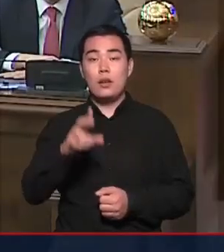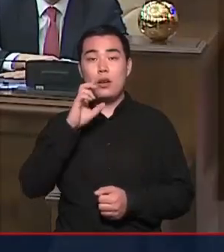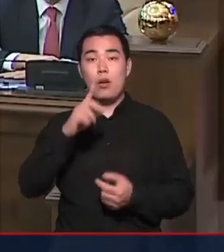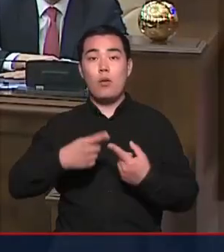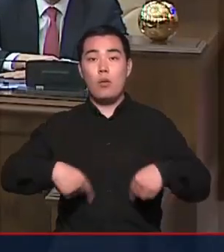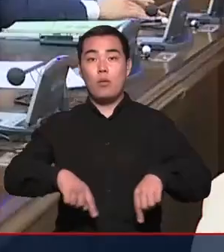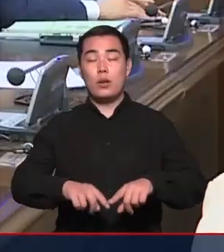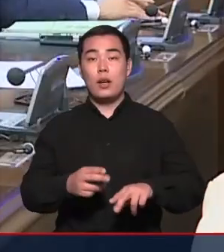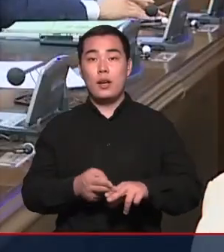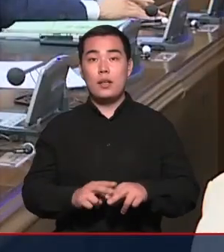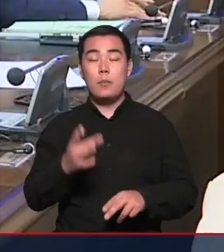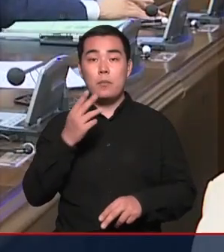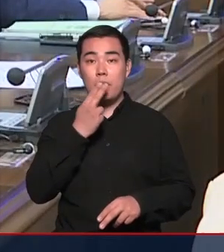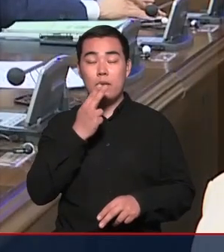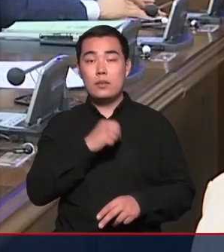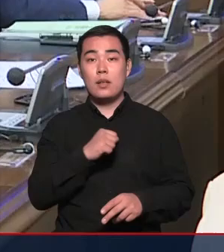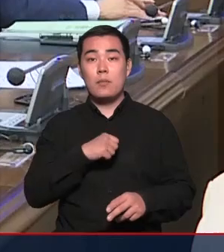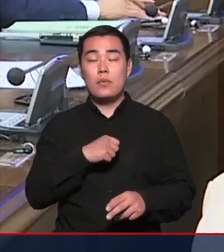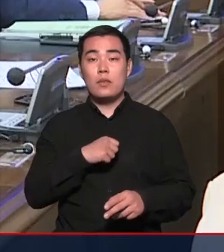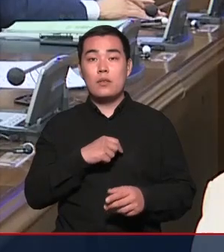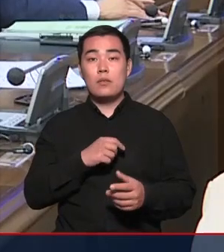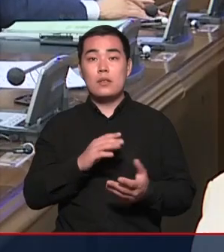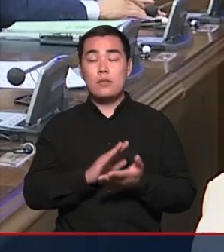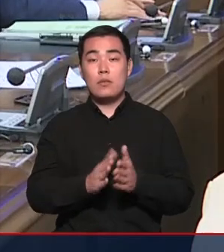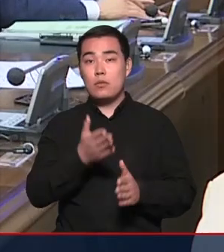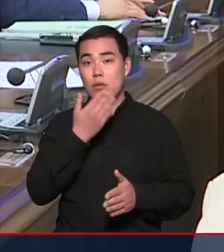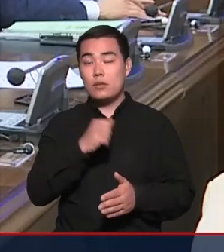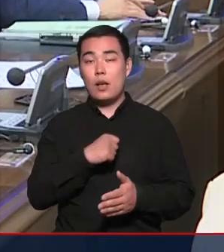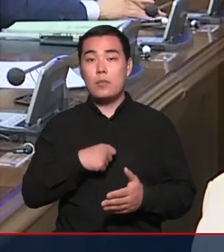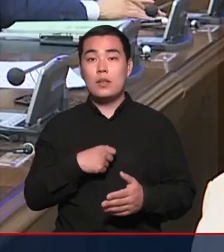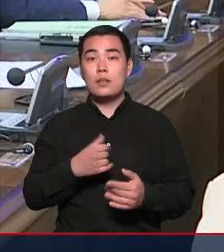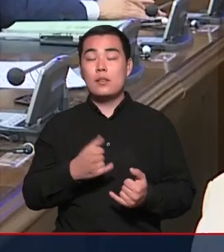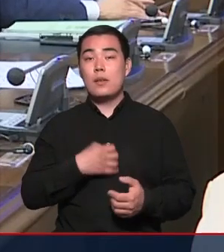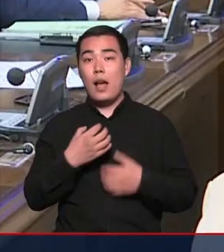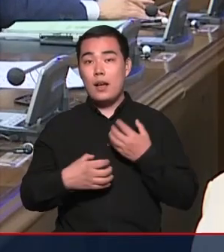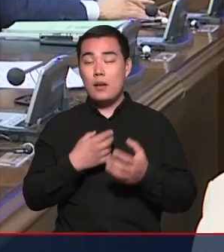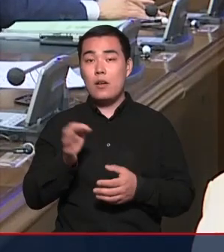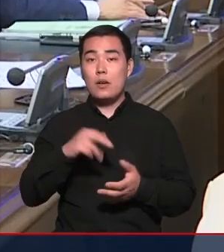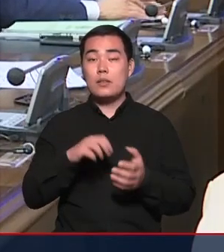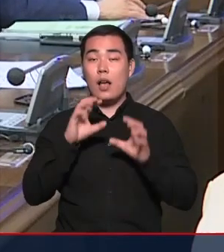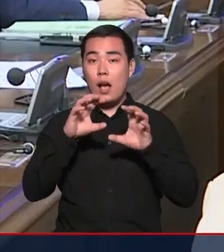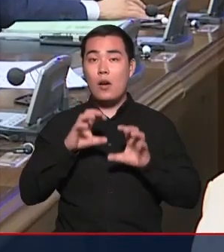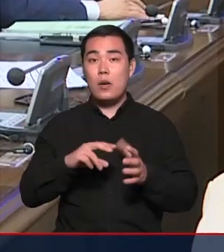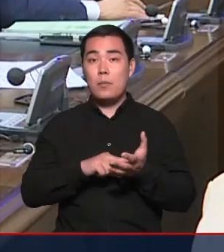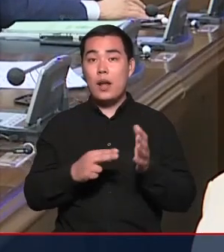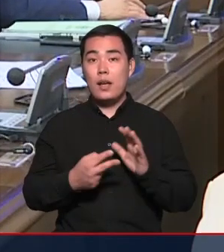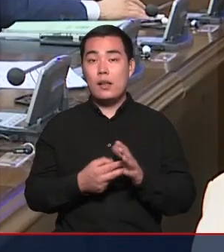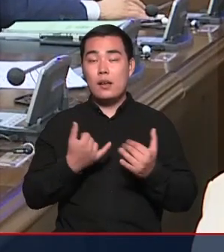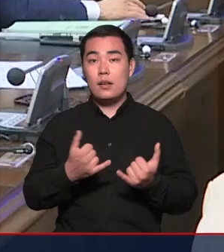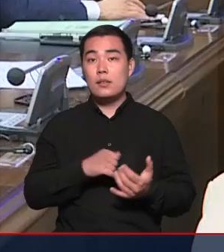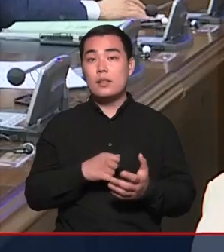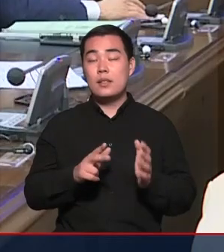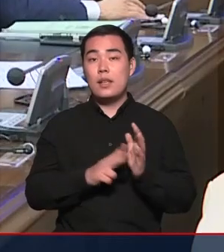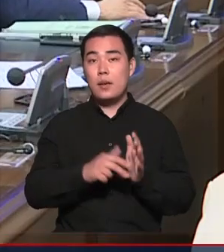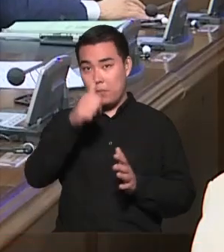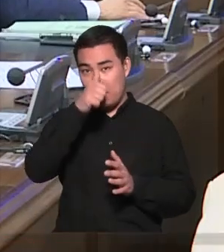органдар бұл әдеттен әлі арыла алмай келеді. Мысалы, денсаулық сақтау мәселелері жөніндегі заң жобасы бойынша үкіметтің қорытындысын 8